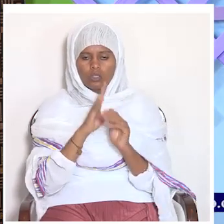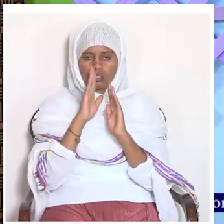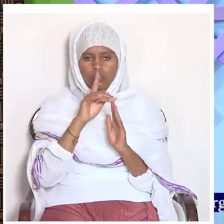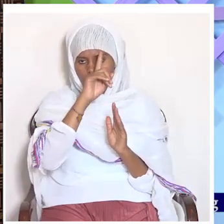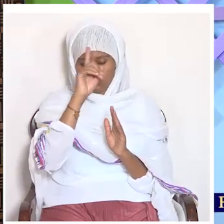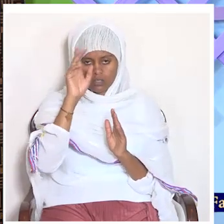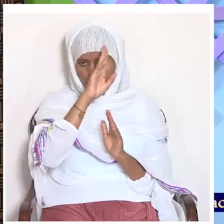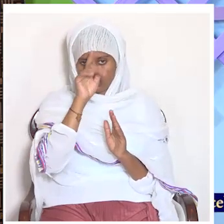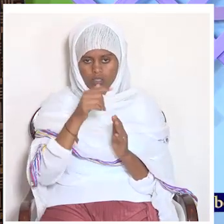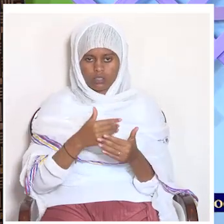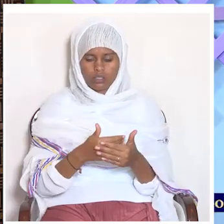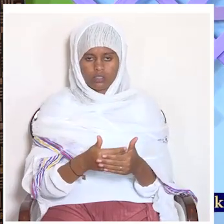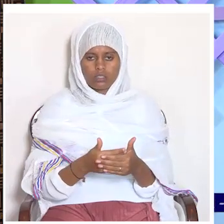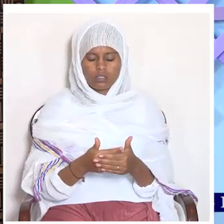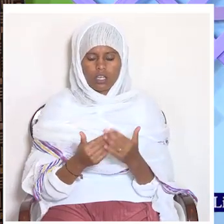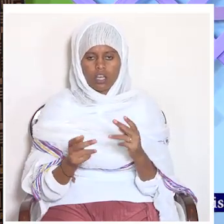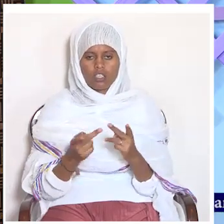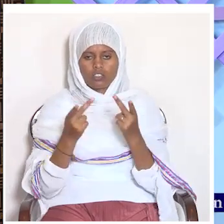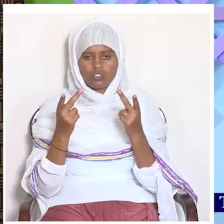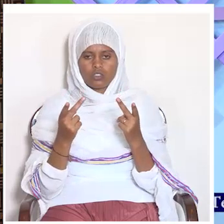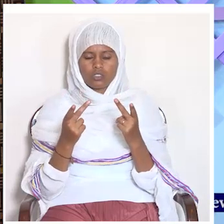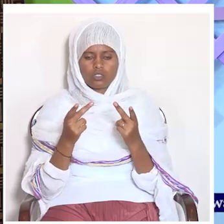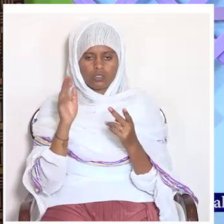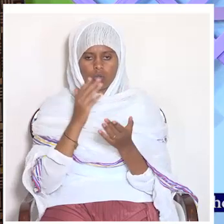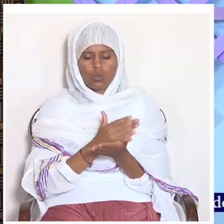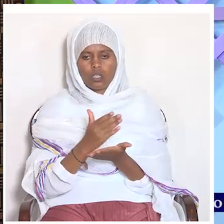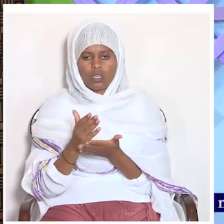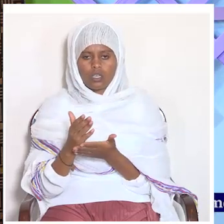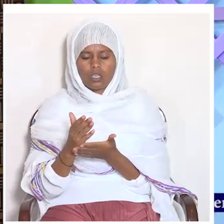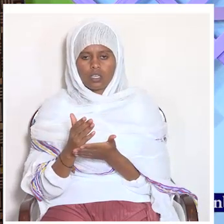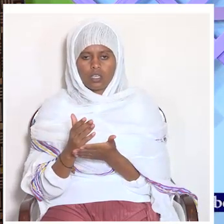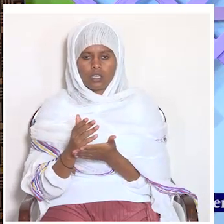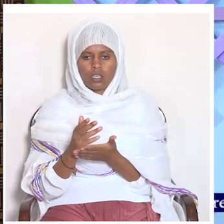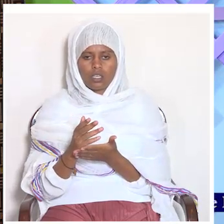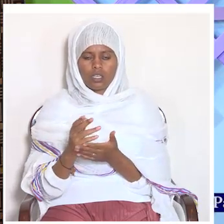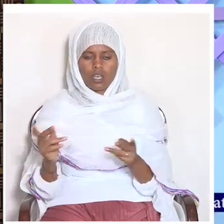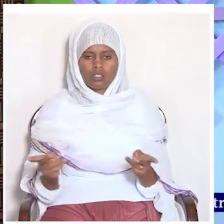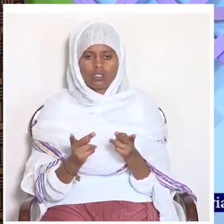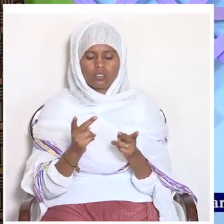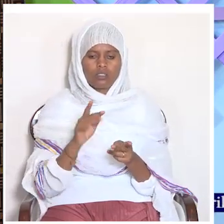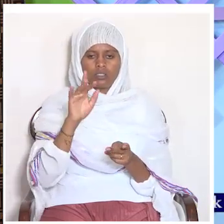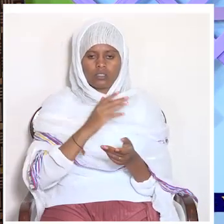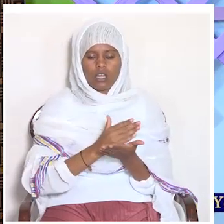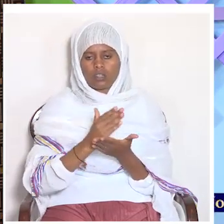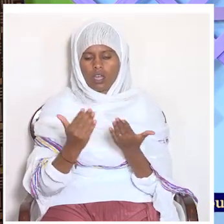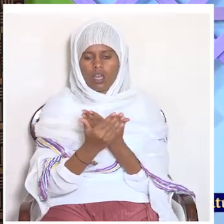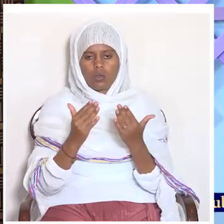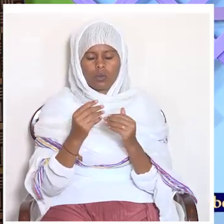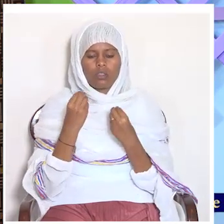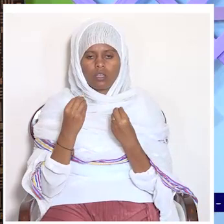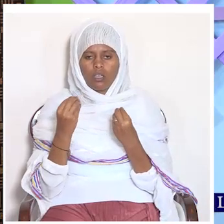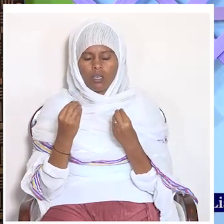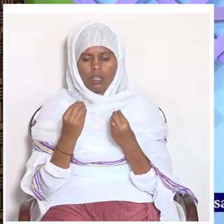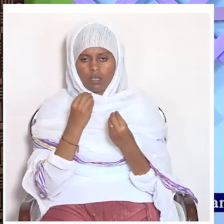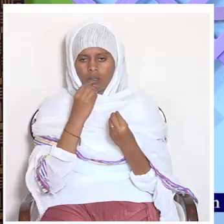ከሎ ቅድስት ድንግል ነዚ ፅንስ እዚ ሓዱሽ ወሬ ወይ ድማ ሓዱሽ ዛንታ